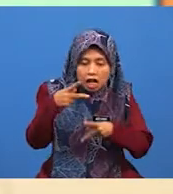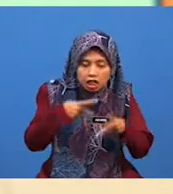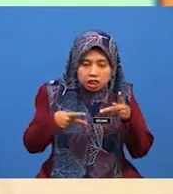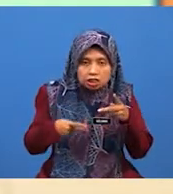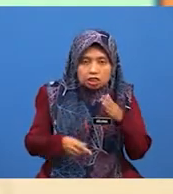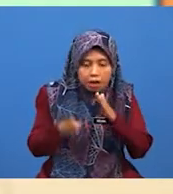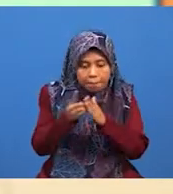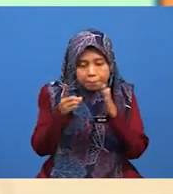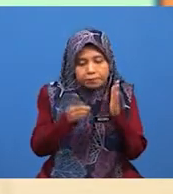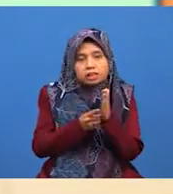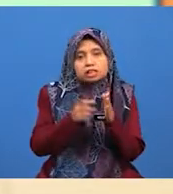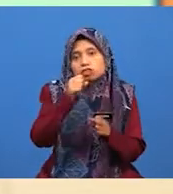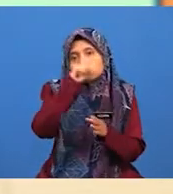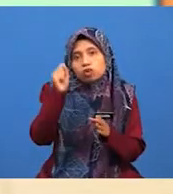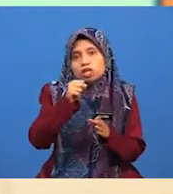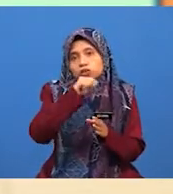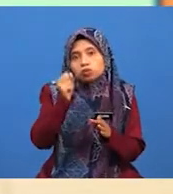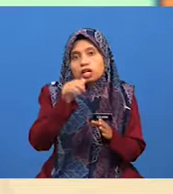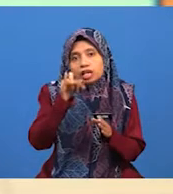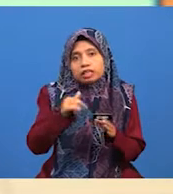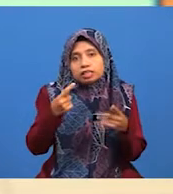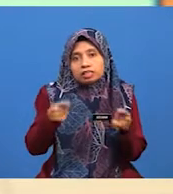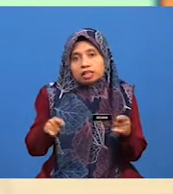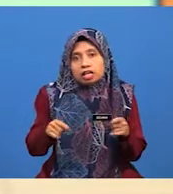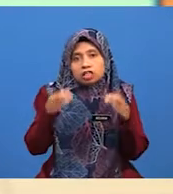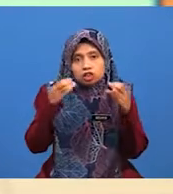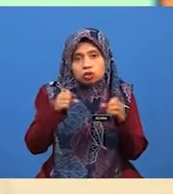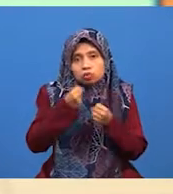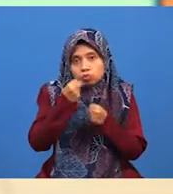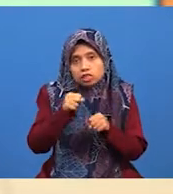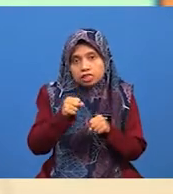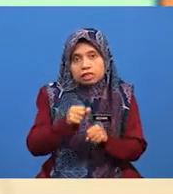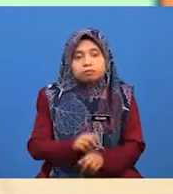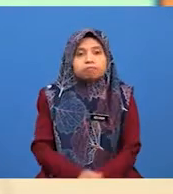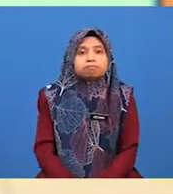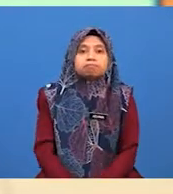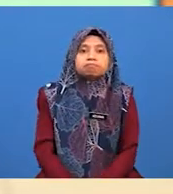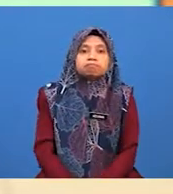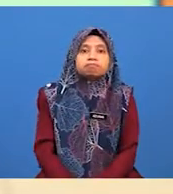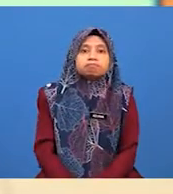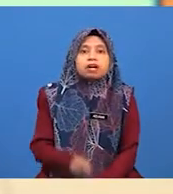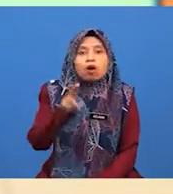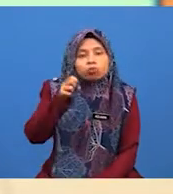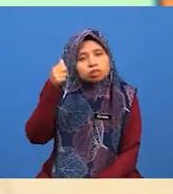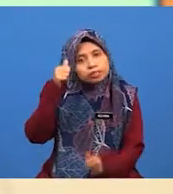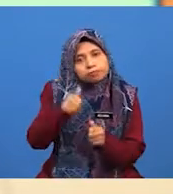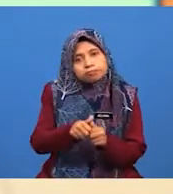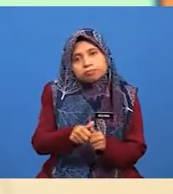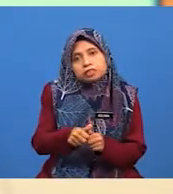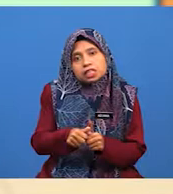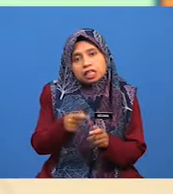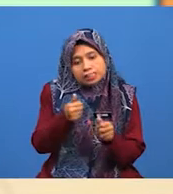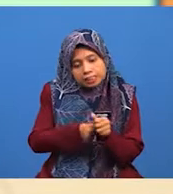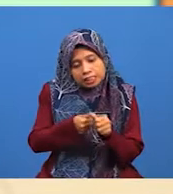berdasarkan soalan-soalan yang telah cikgu sediakan. Harus diingat,